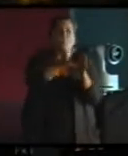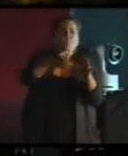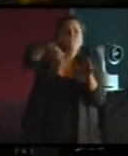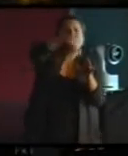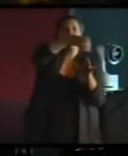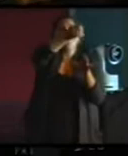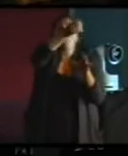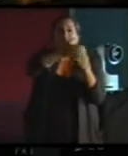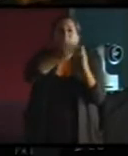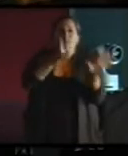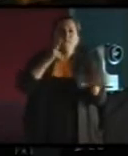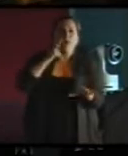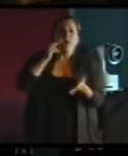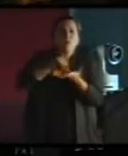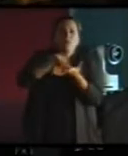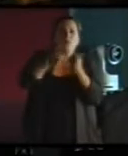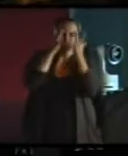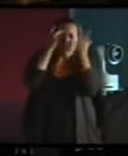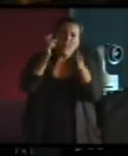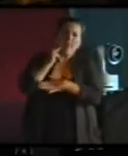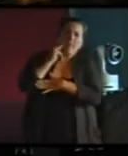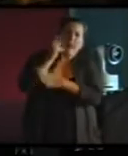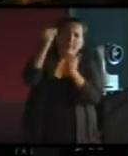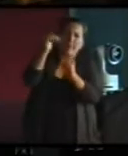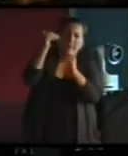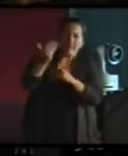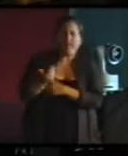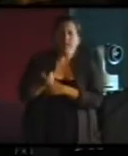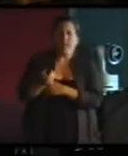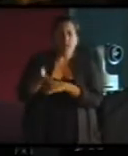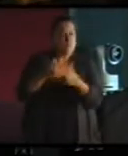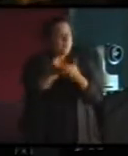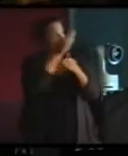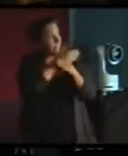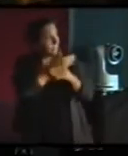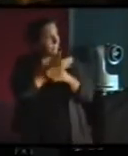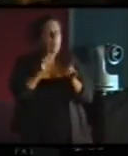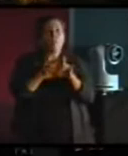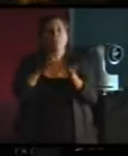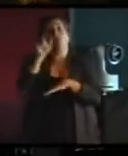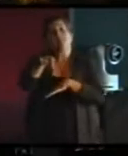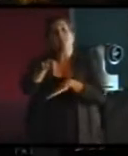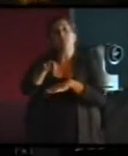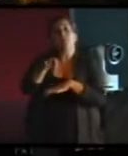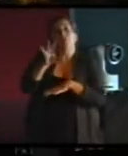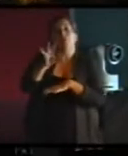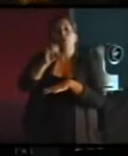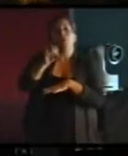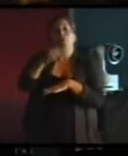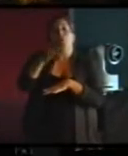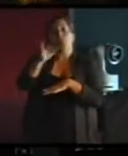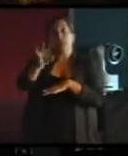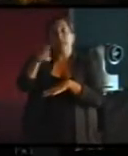vin, ainsi qu'on a voulu comparer les approches avec celles du Libanais Youssef Tomé, l'architecte libanais Youssef